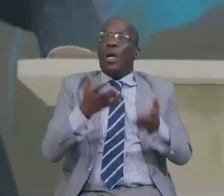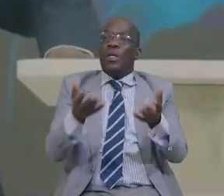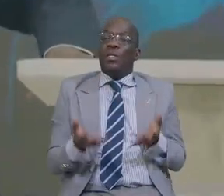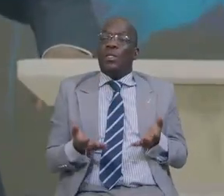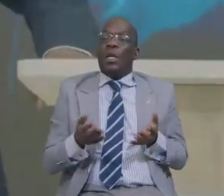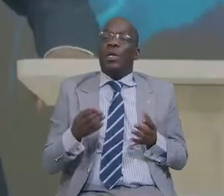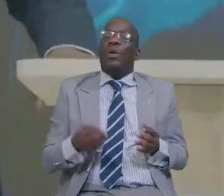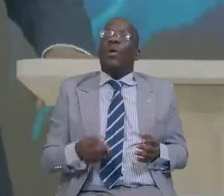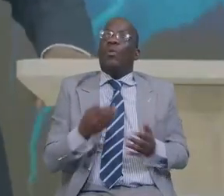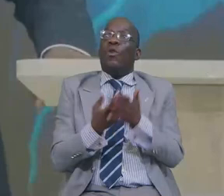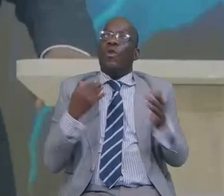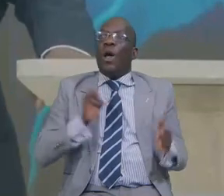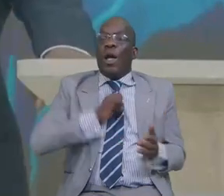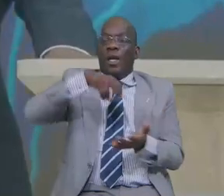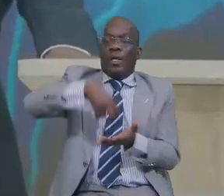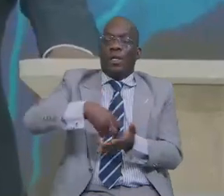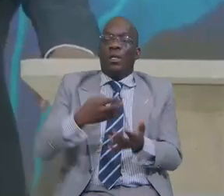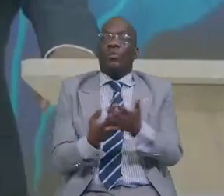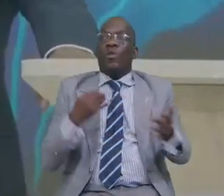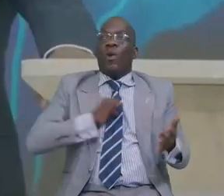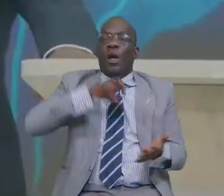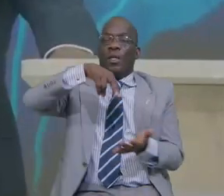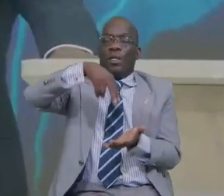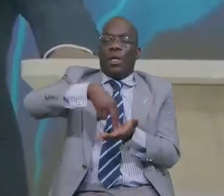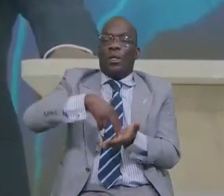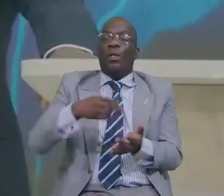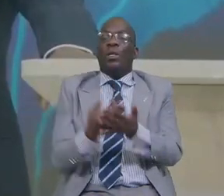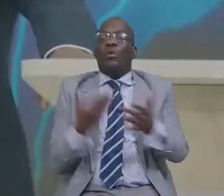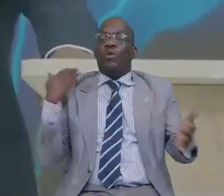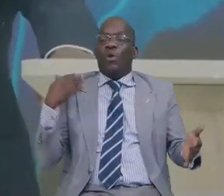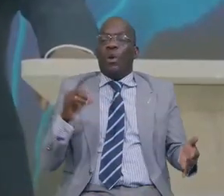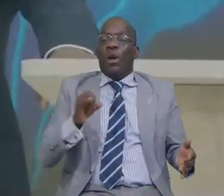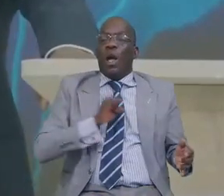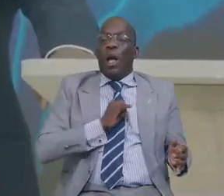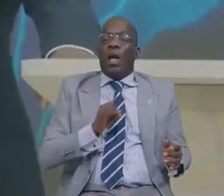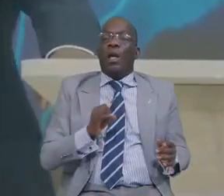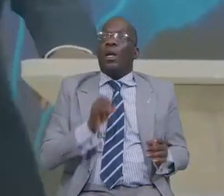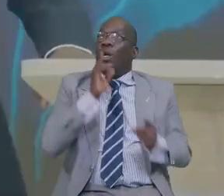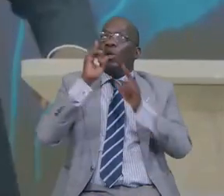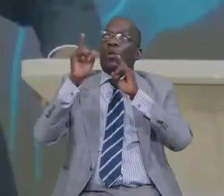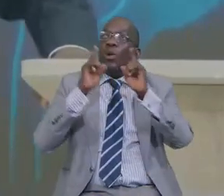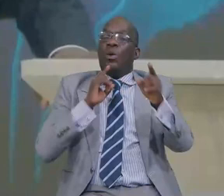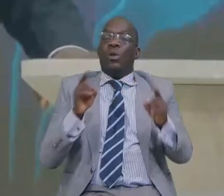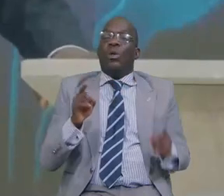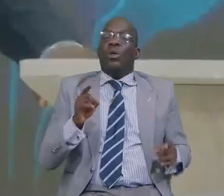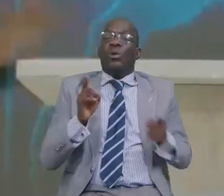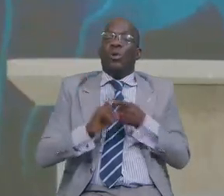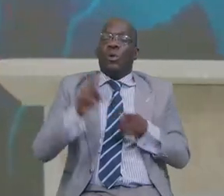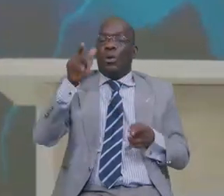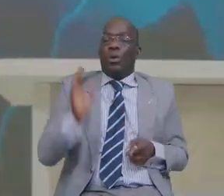désirs, même avant que je ne m'agenouille, même avant que je ne m'élève, avant que je ne parle